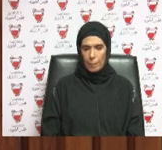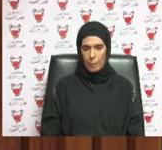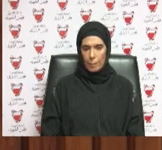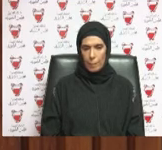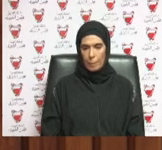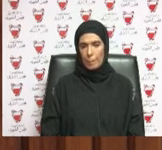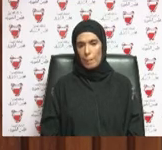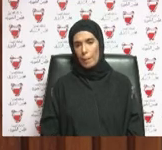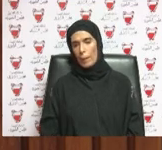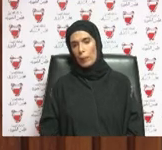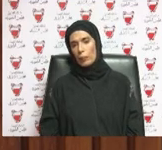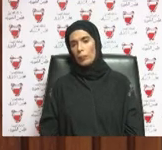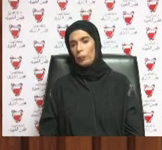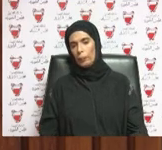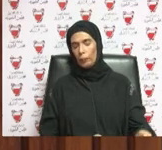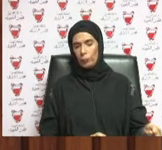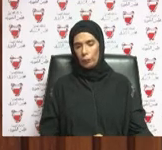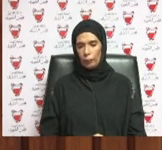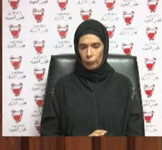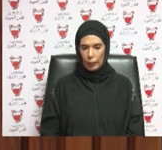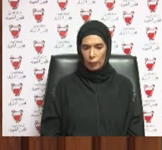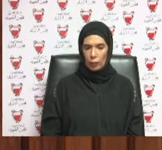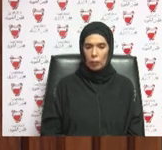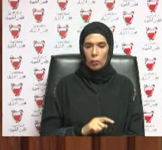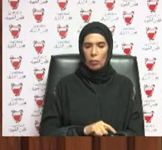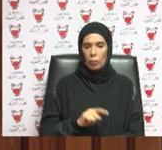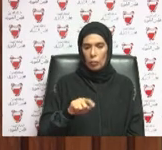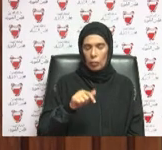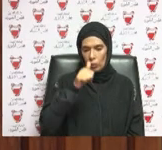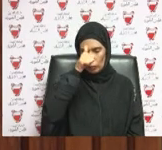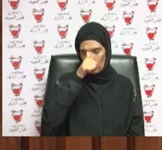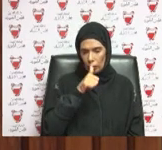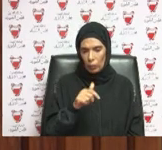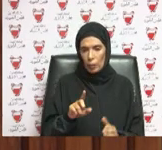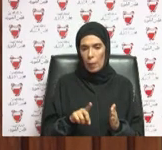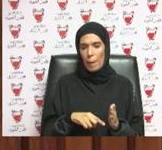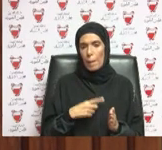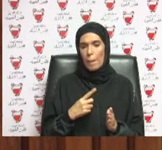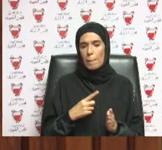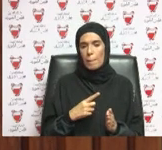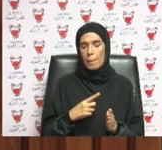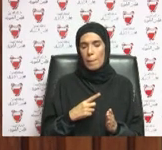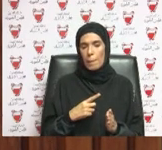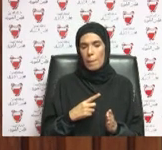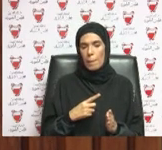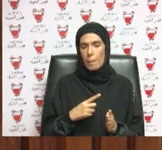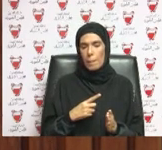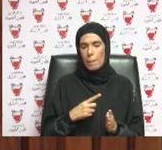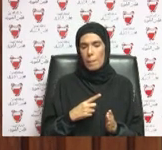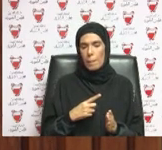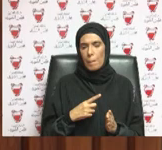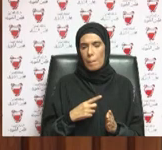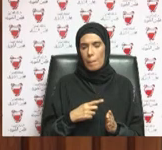شكرا معالي الرئيس. في هذه المناسبة الحزينة بداية أود أن أتقدم بخالص العزاء